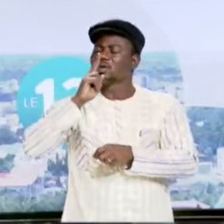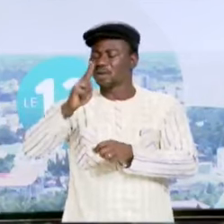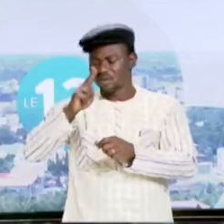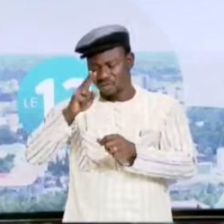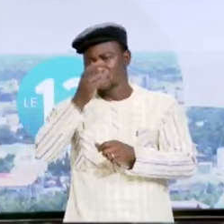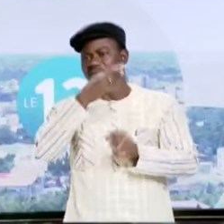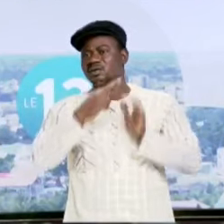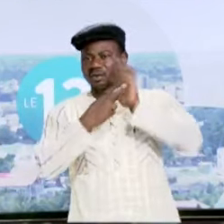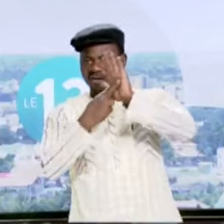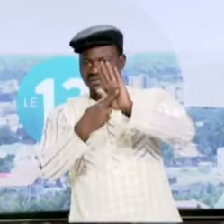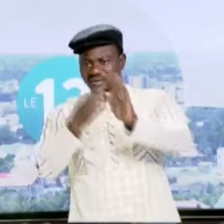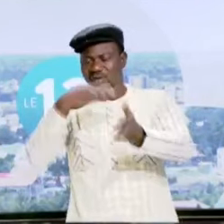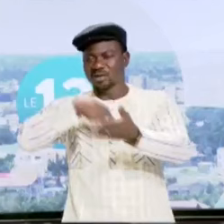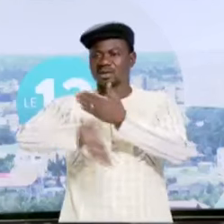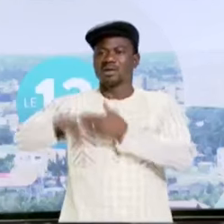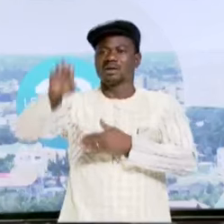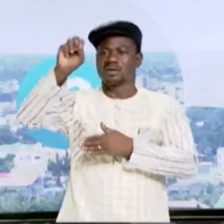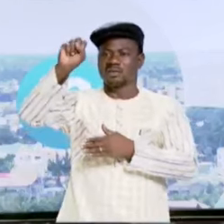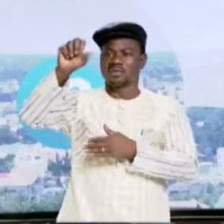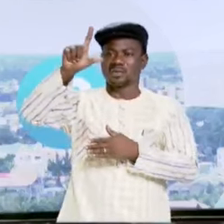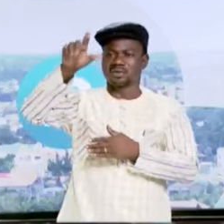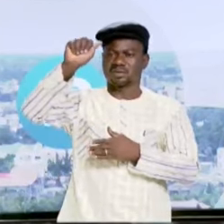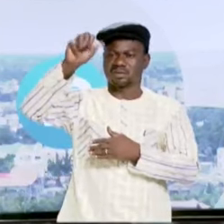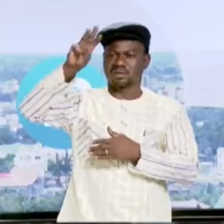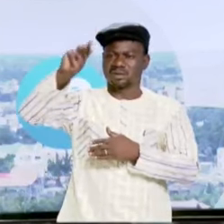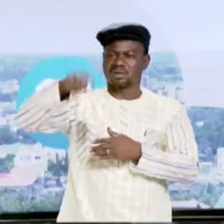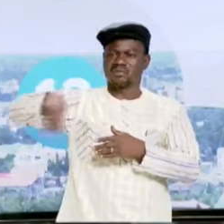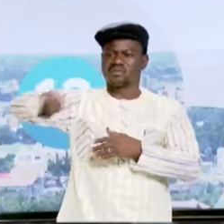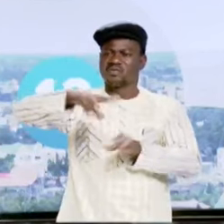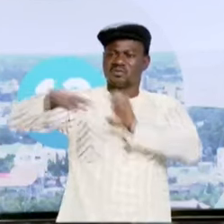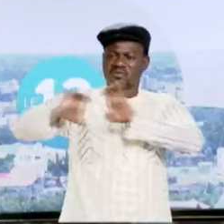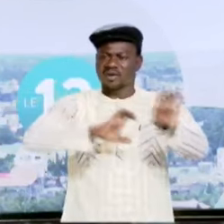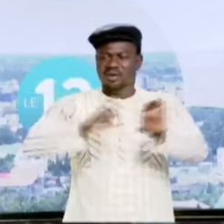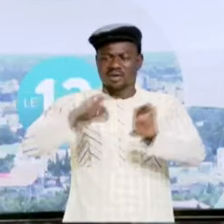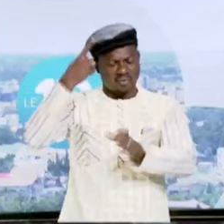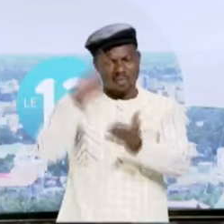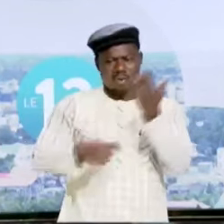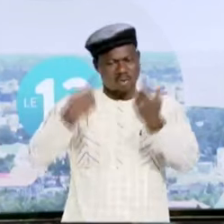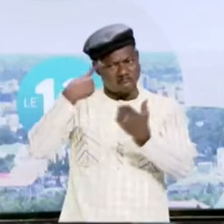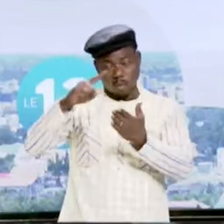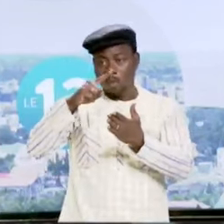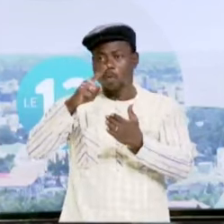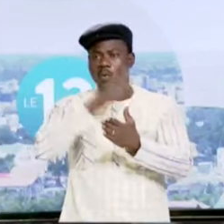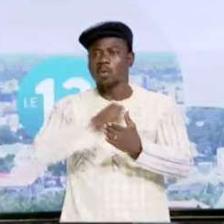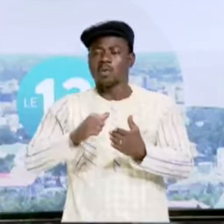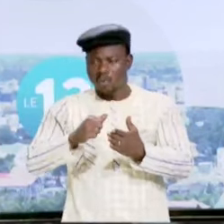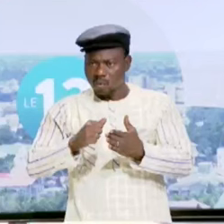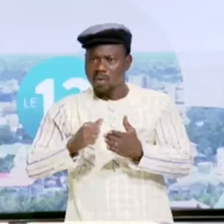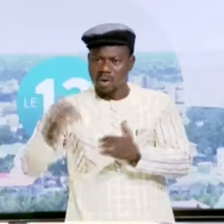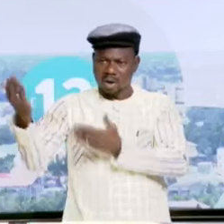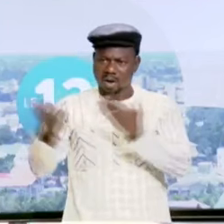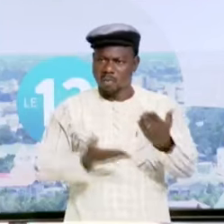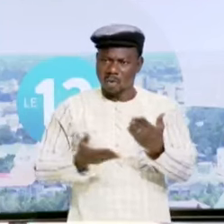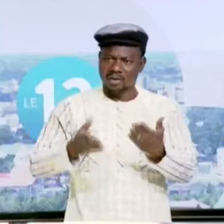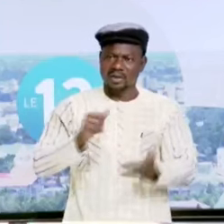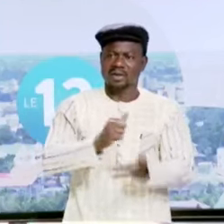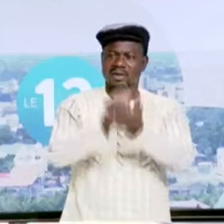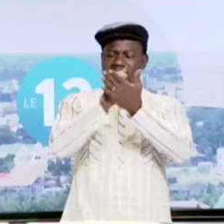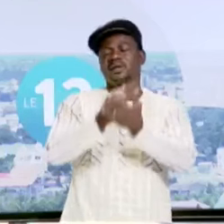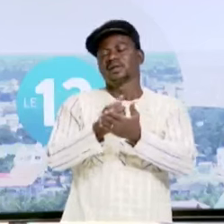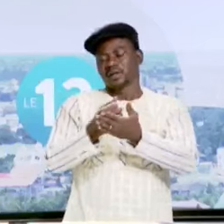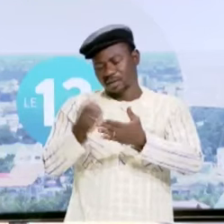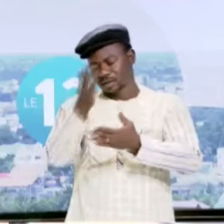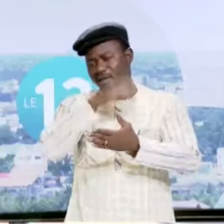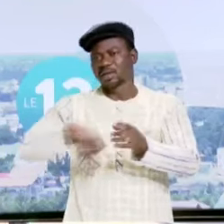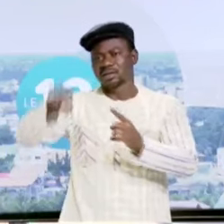slam, qu'est-ce que vous faites avec les autres slameurs pour davantage impacter? Parce qu'on voit un peu ce qui est fait dans les autres genres musicaux au